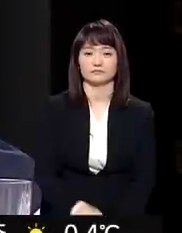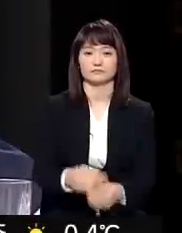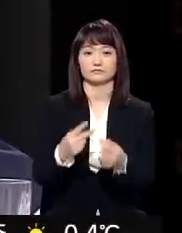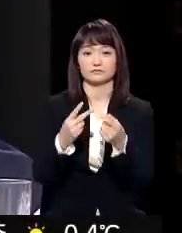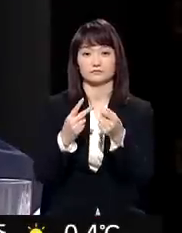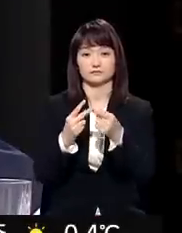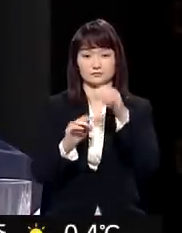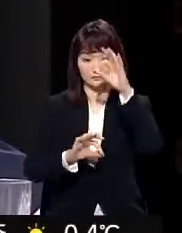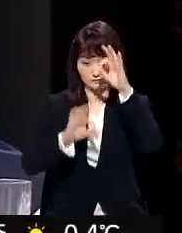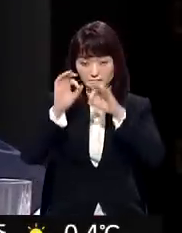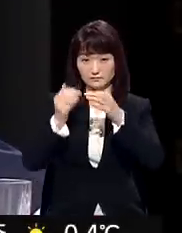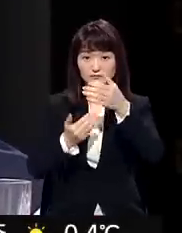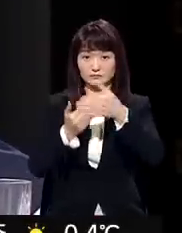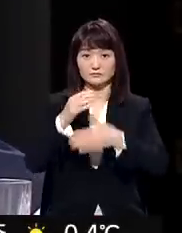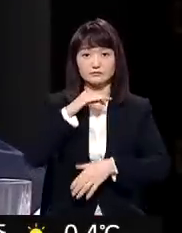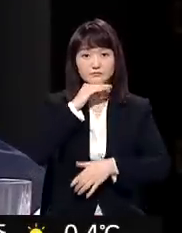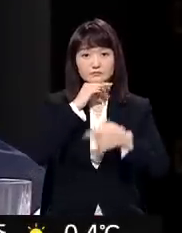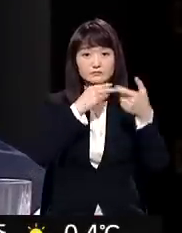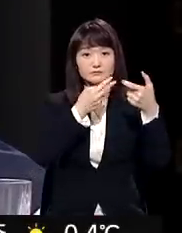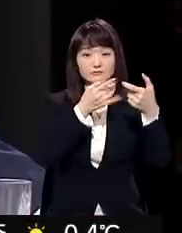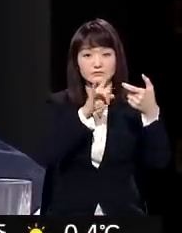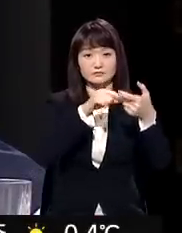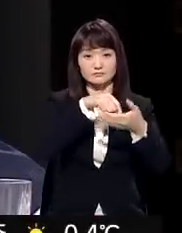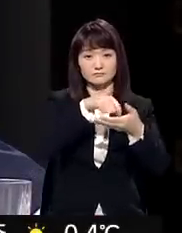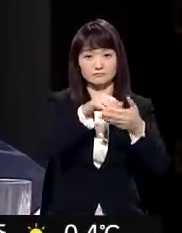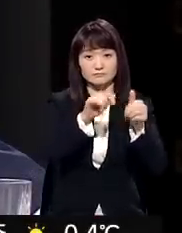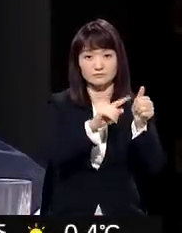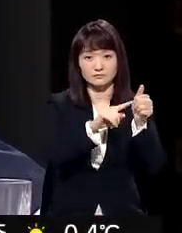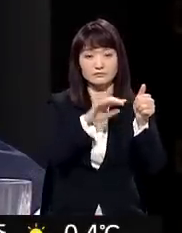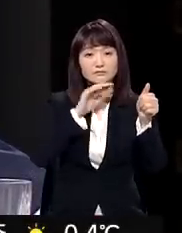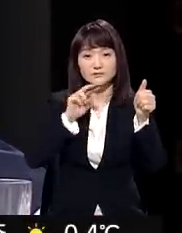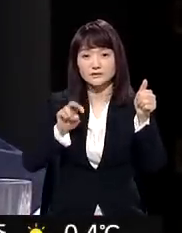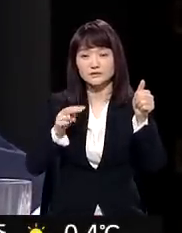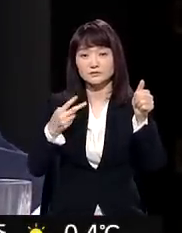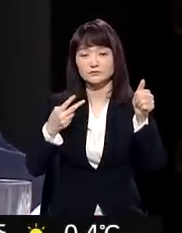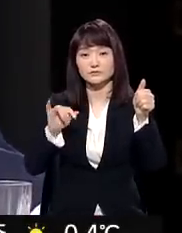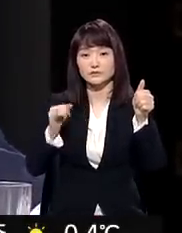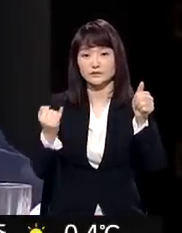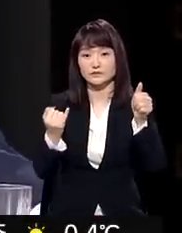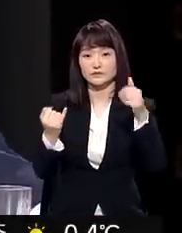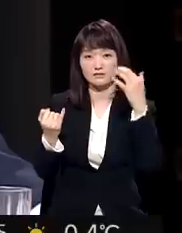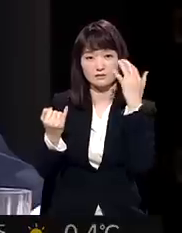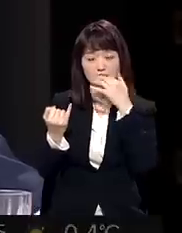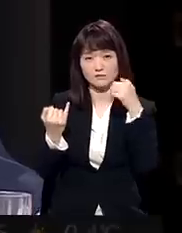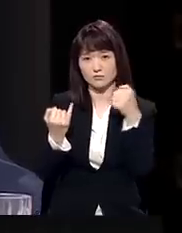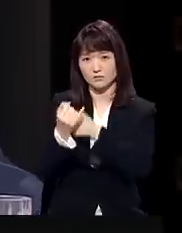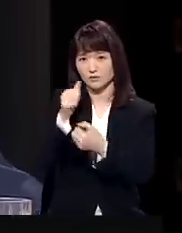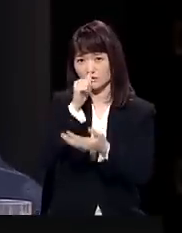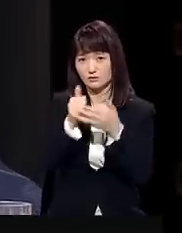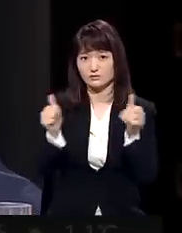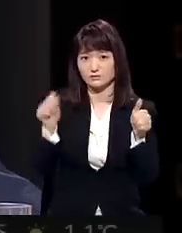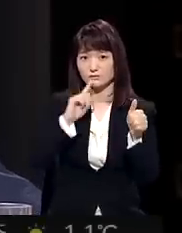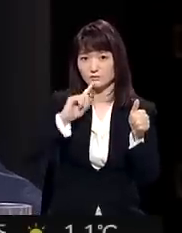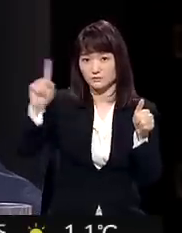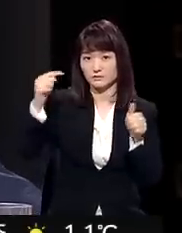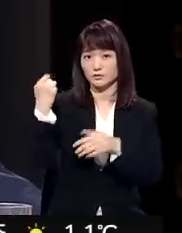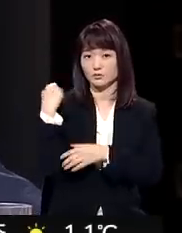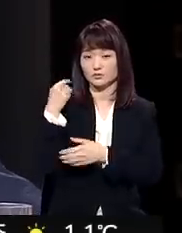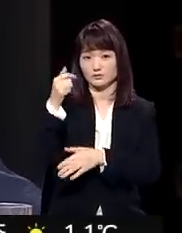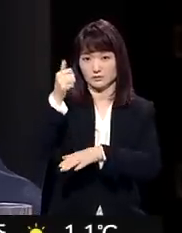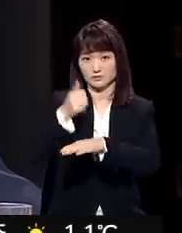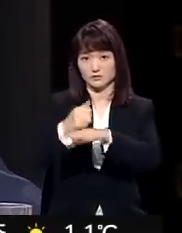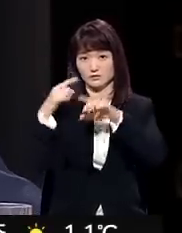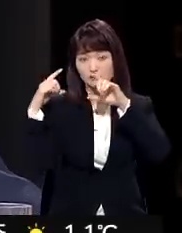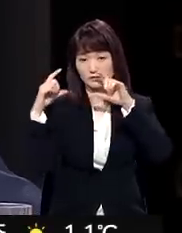사건 60대 화가가 20대 여성을 성폭행한 혐의로이 재판을 받은 사건인데요 어제이 선고가